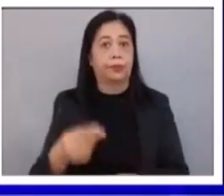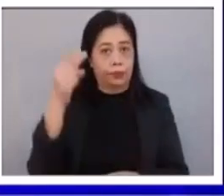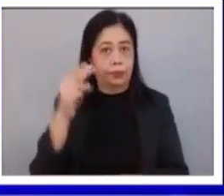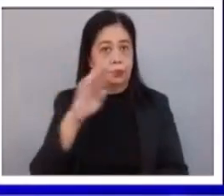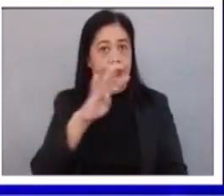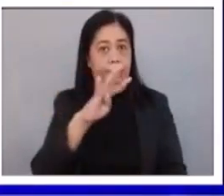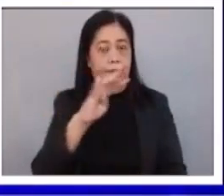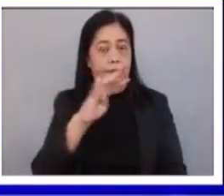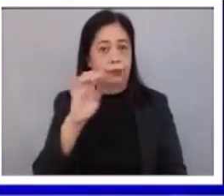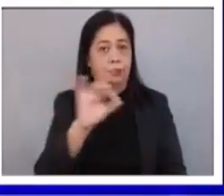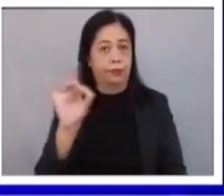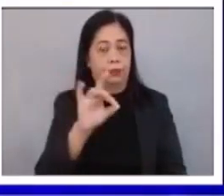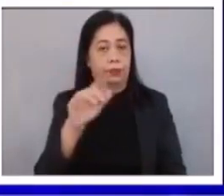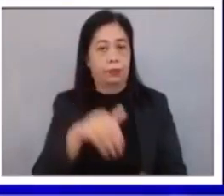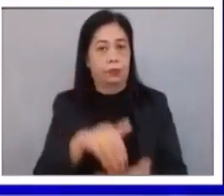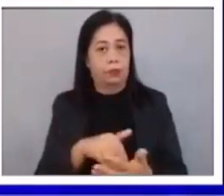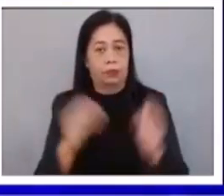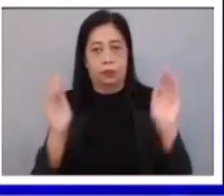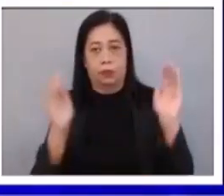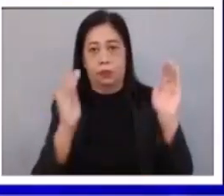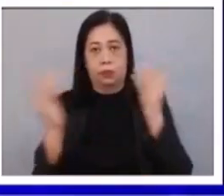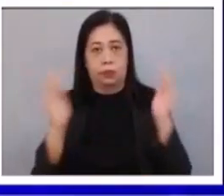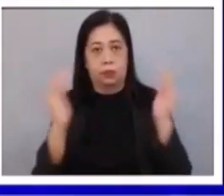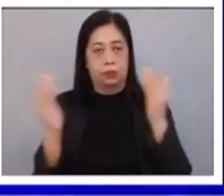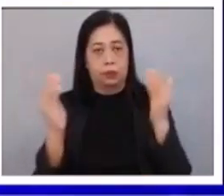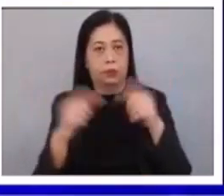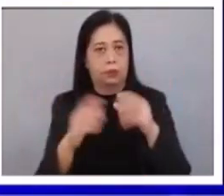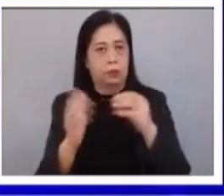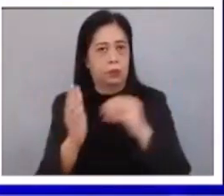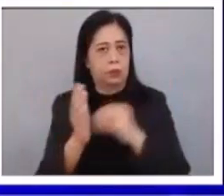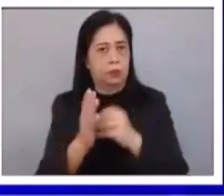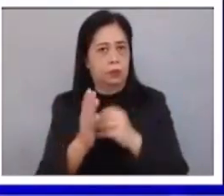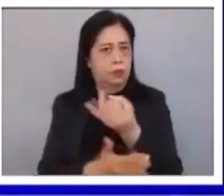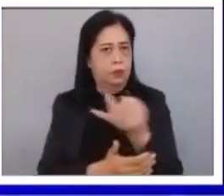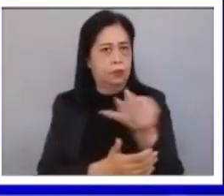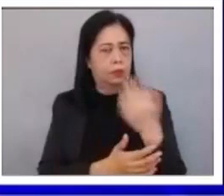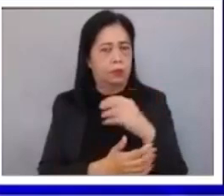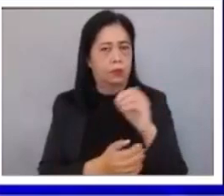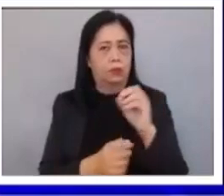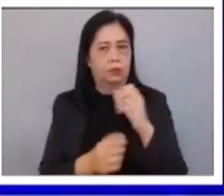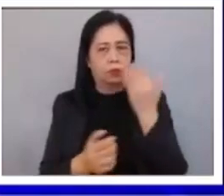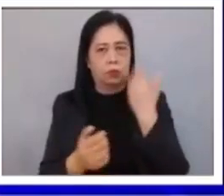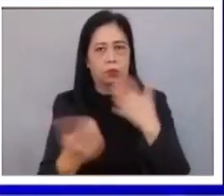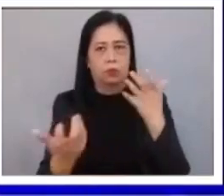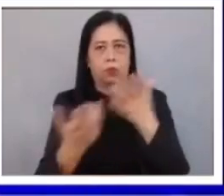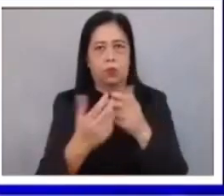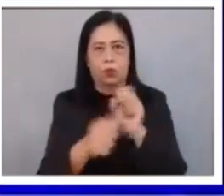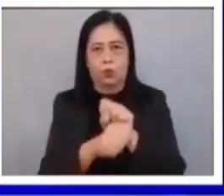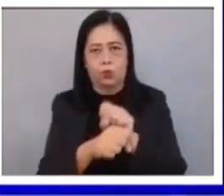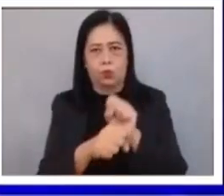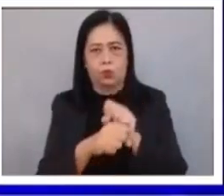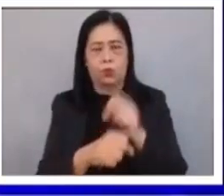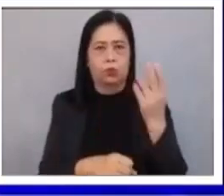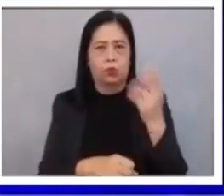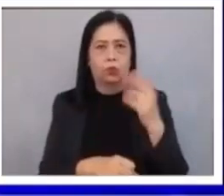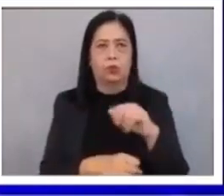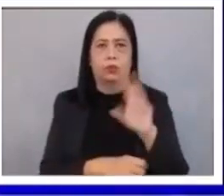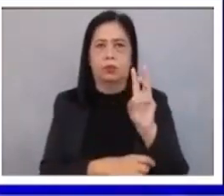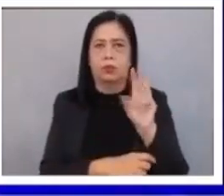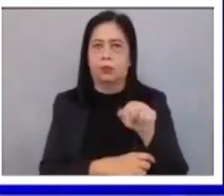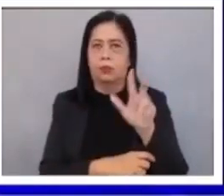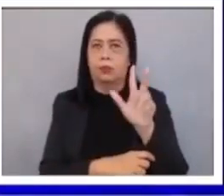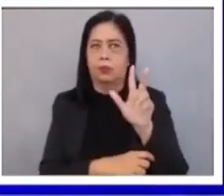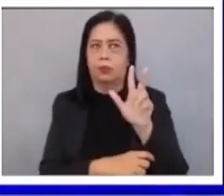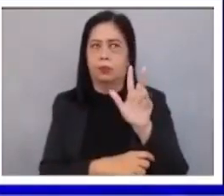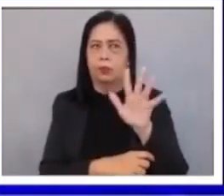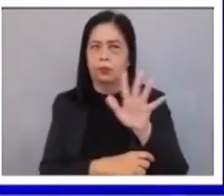naitalang bilang ng underemployed noong Hulyo 2022 na nasa 6.4 54 million. Makikitang mas mataas